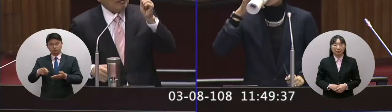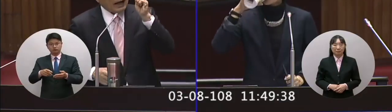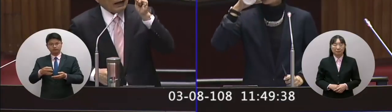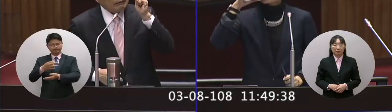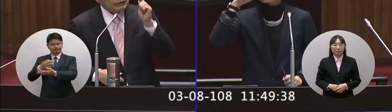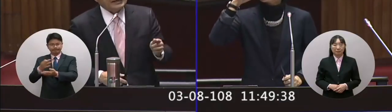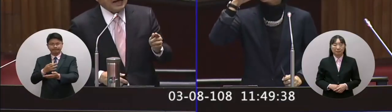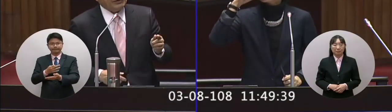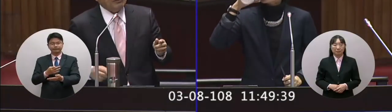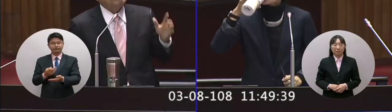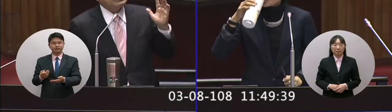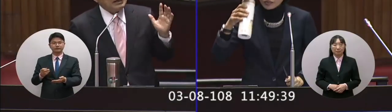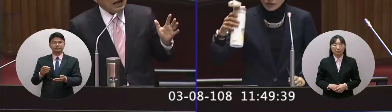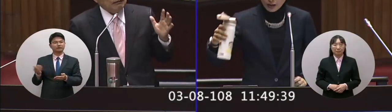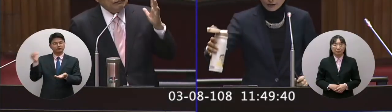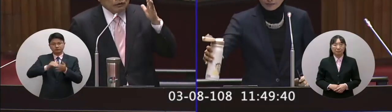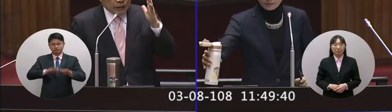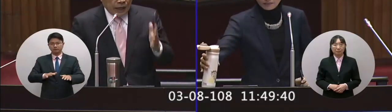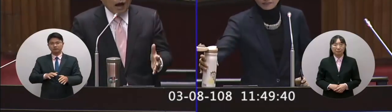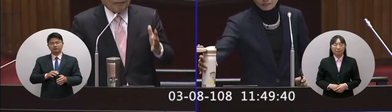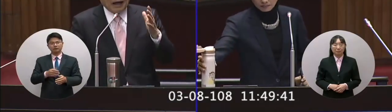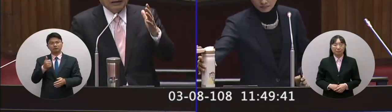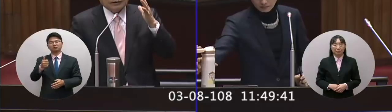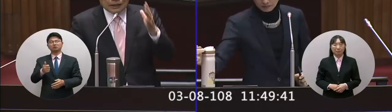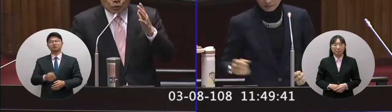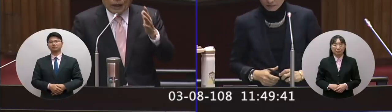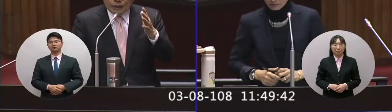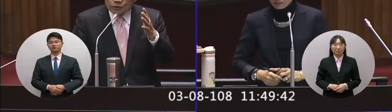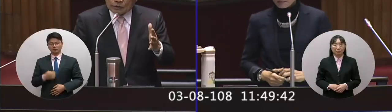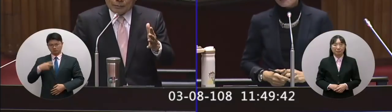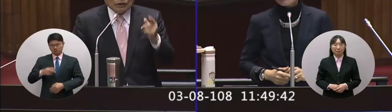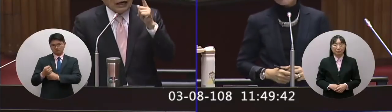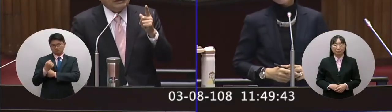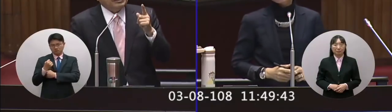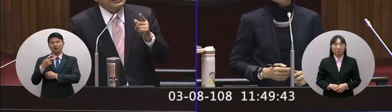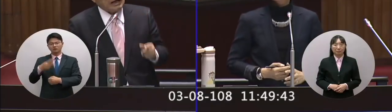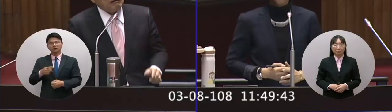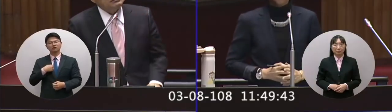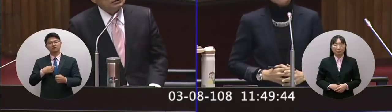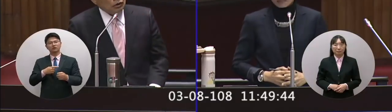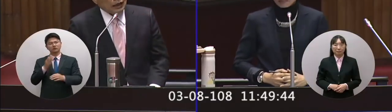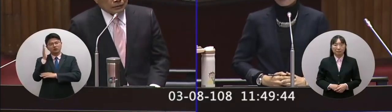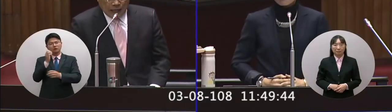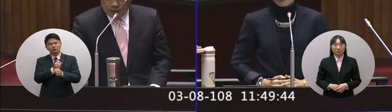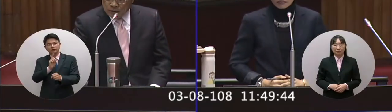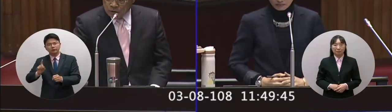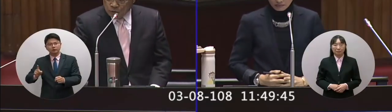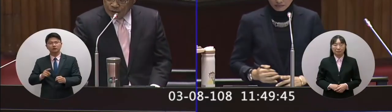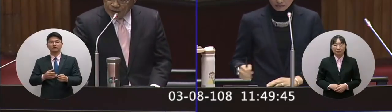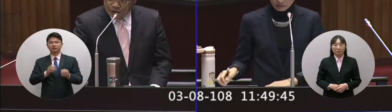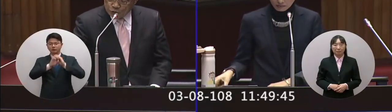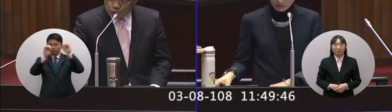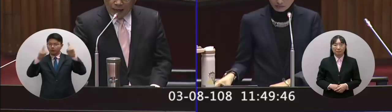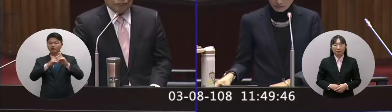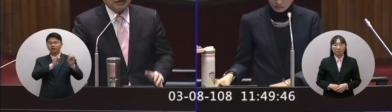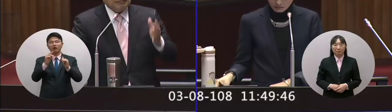高，我们还要再加油。那也要把政府为你做什么让人民知道。所以刚才